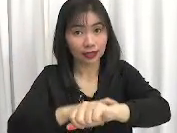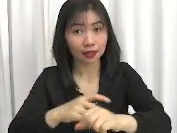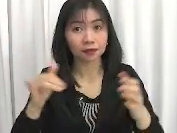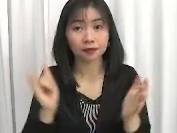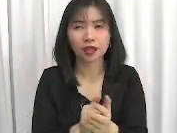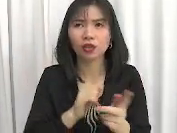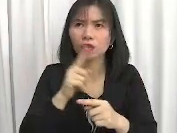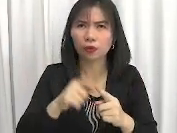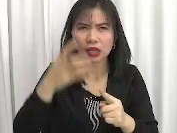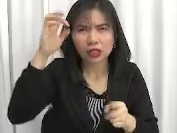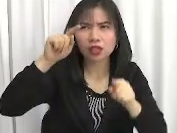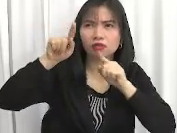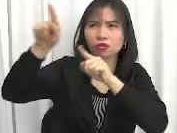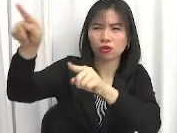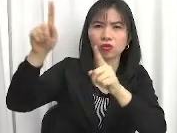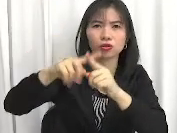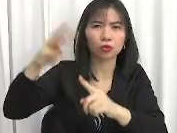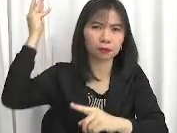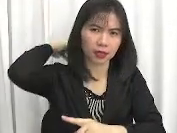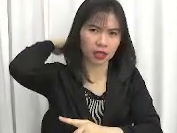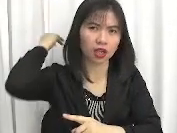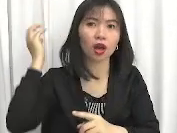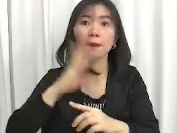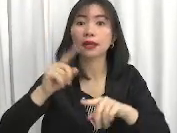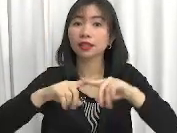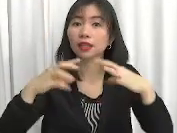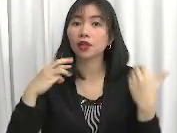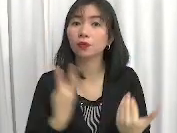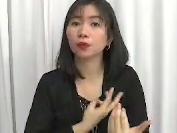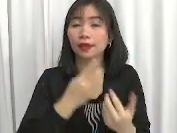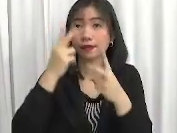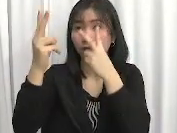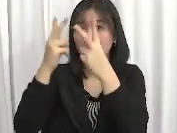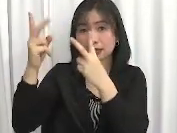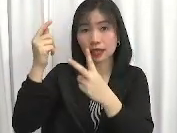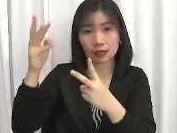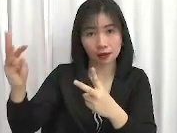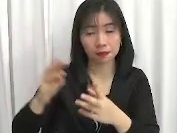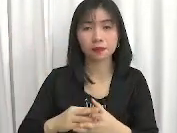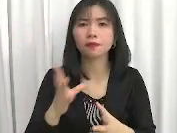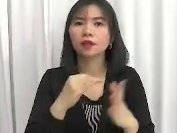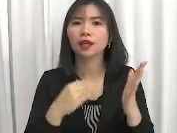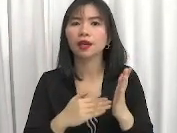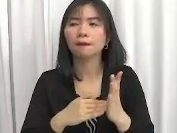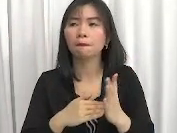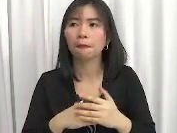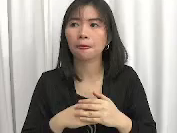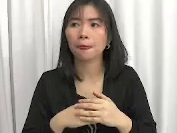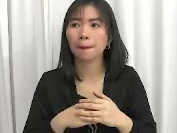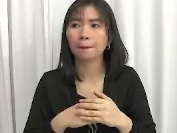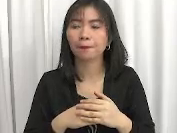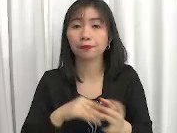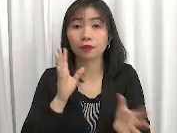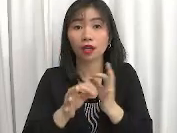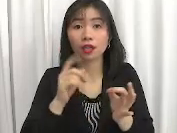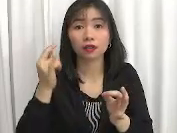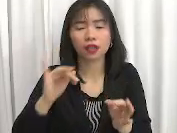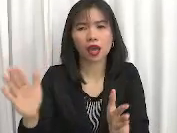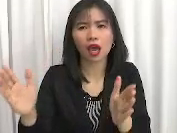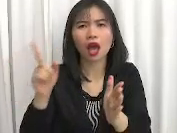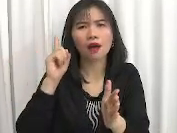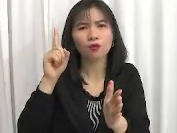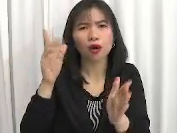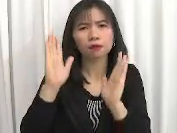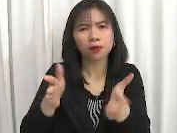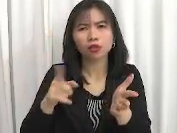nasa Zamboanga siya na-assign. Pero binibisita pa rin namin siya every month. Uh-huh. So medyo kapag ka nagtatanong sila, may